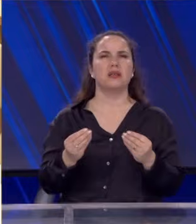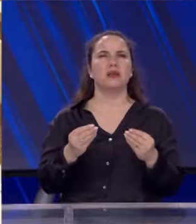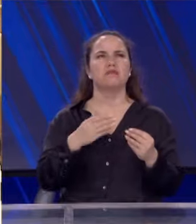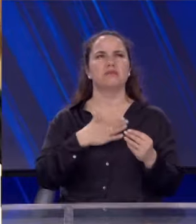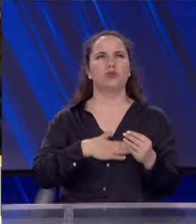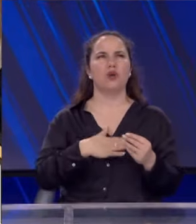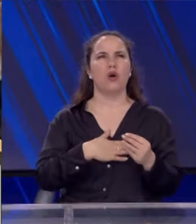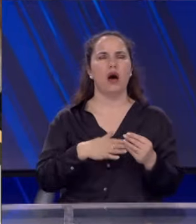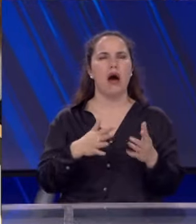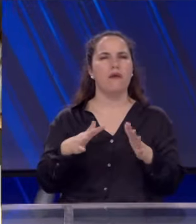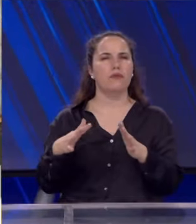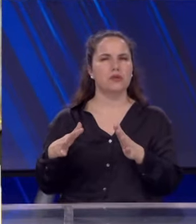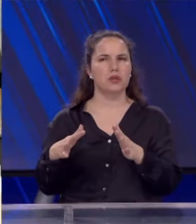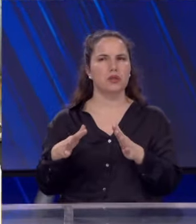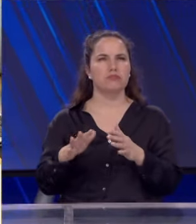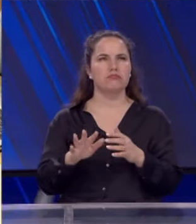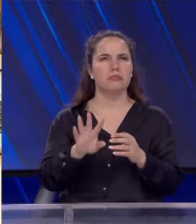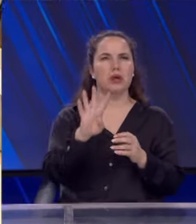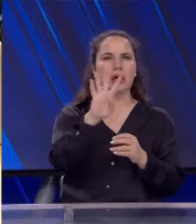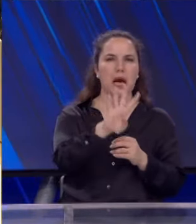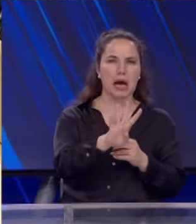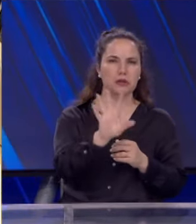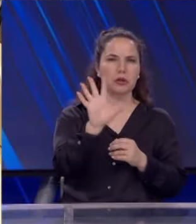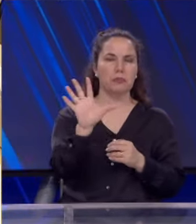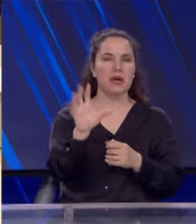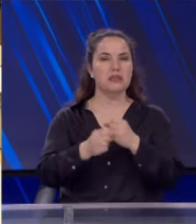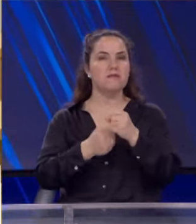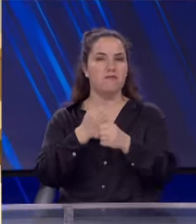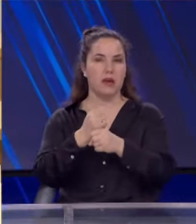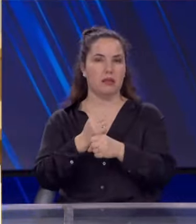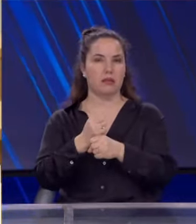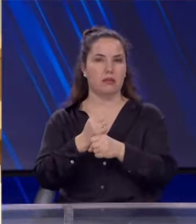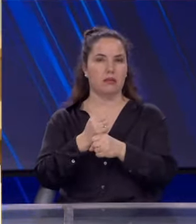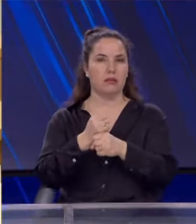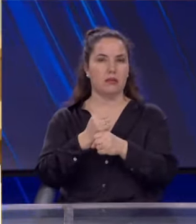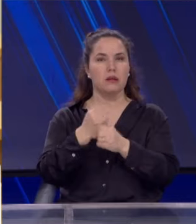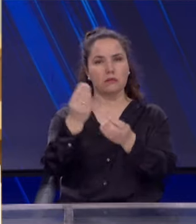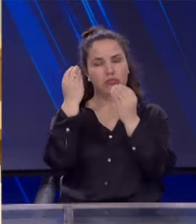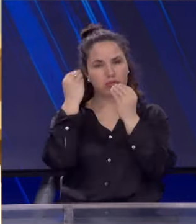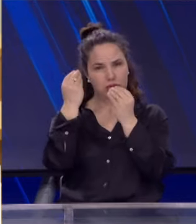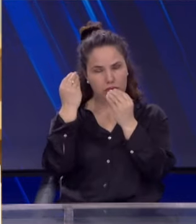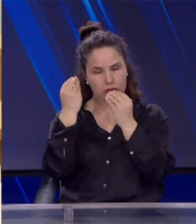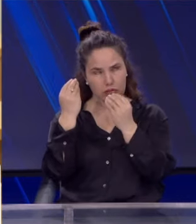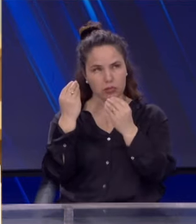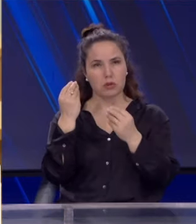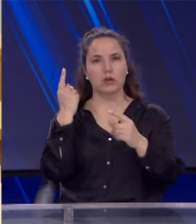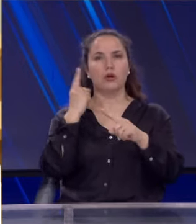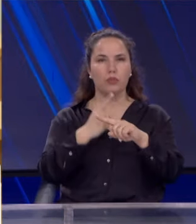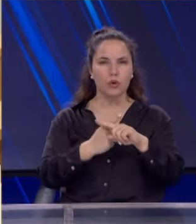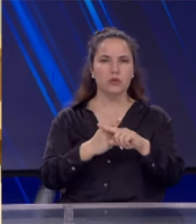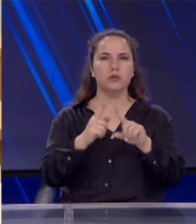ka kërkuar një investim shumë të madh për sa i përket viteve të shkollimit, po kështu edhe viteve të